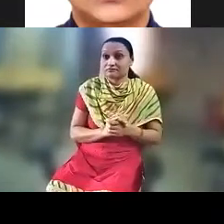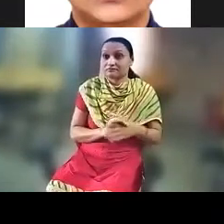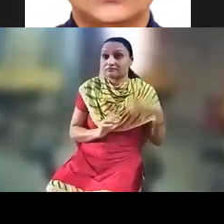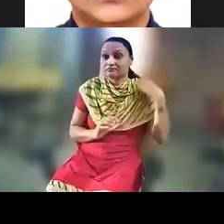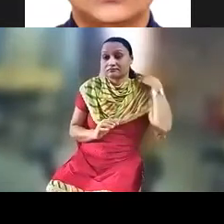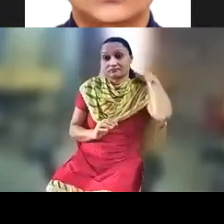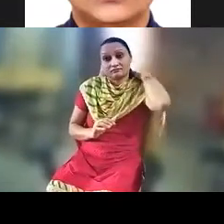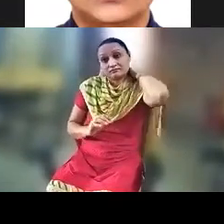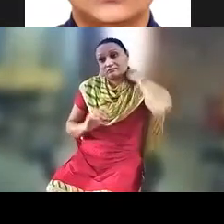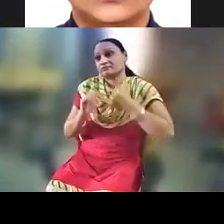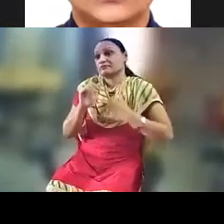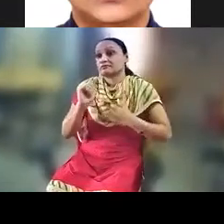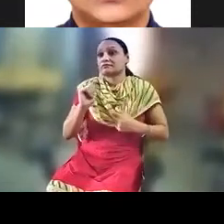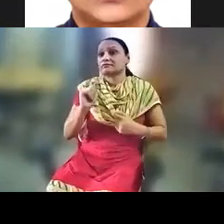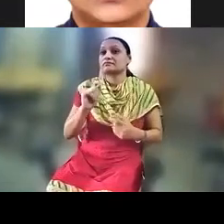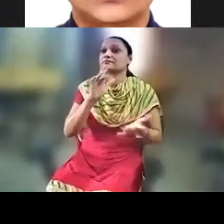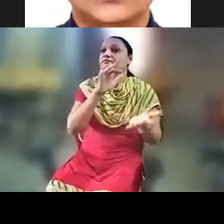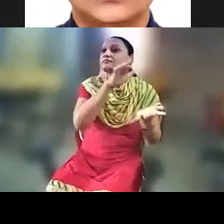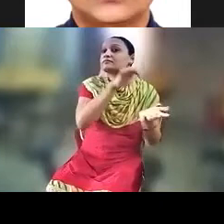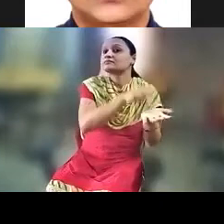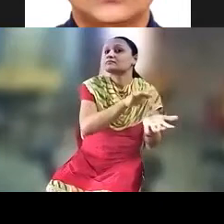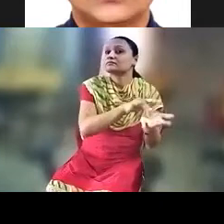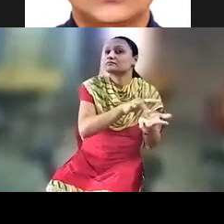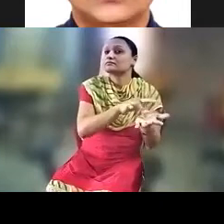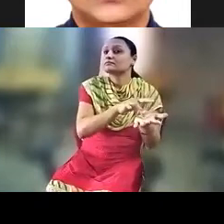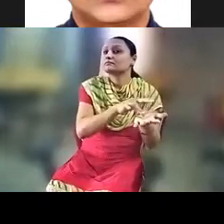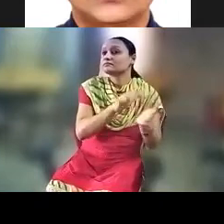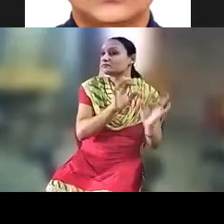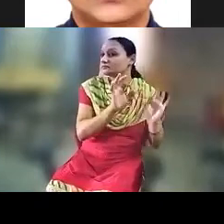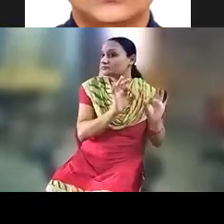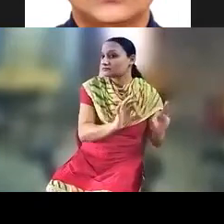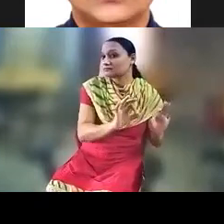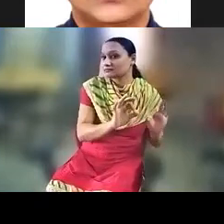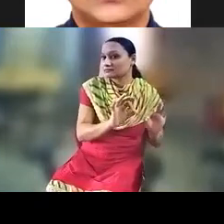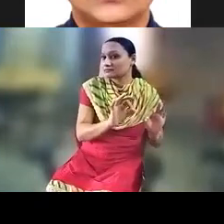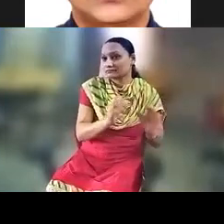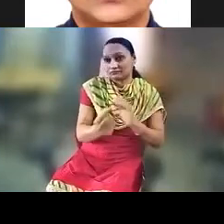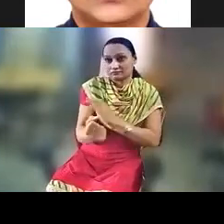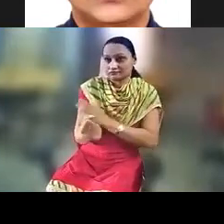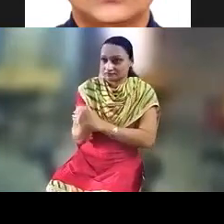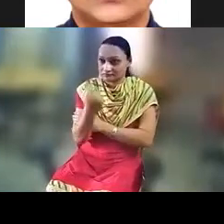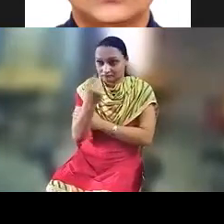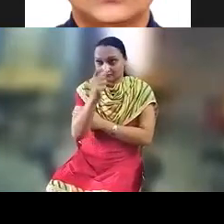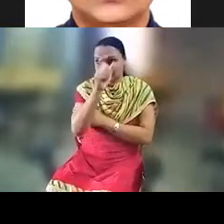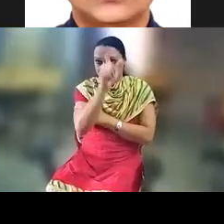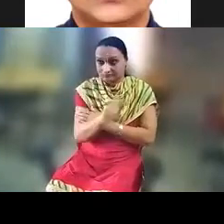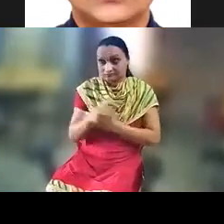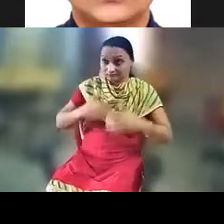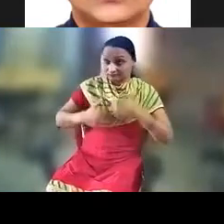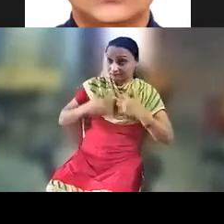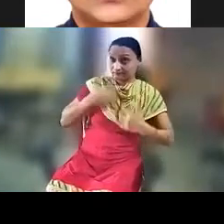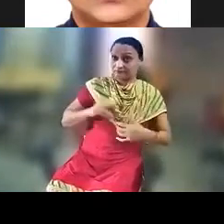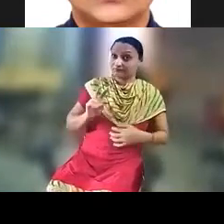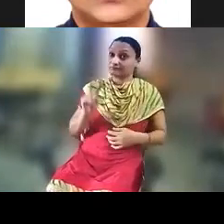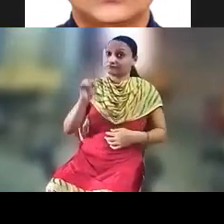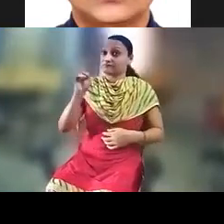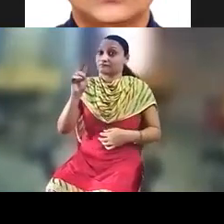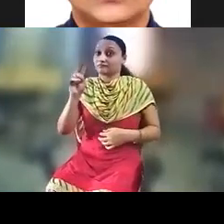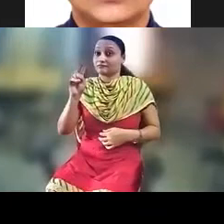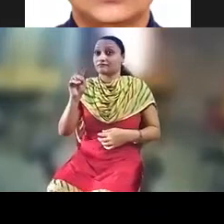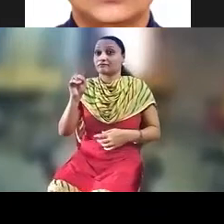वर्क प्लेस वेलबीइंग, ये है कि हम एबिलिटी टू परस्यू योर इंटरेस्ट, वैल्यूज एंड लाइफ